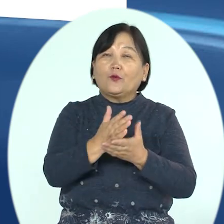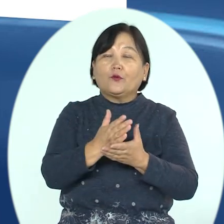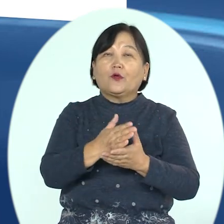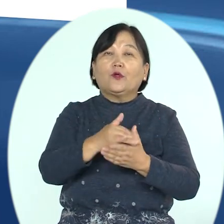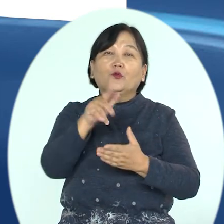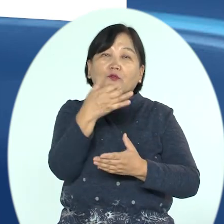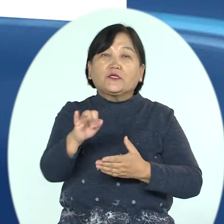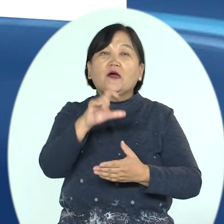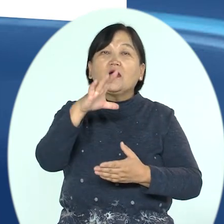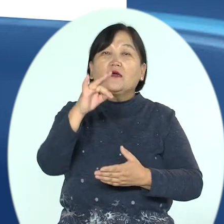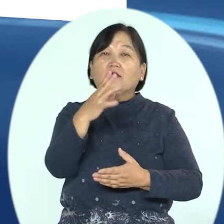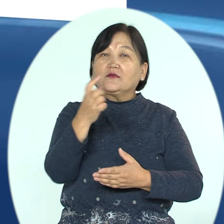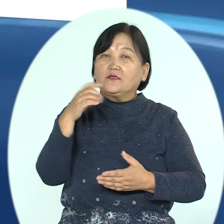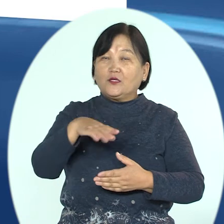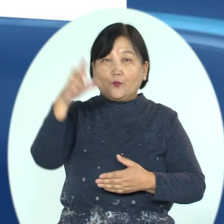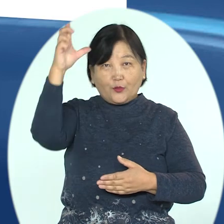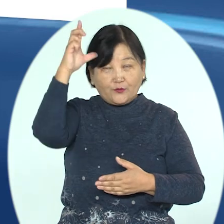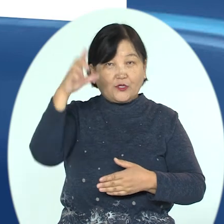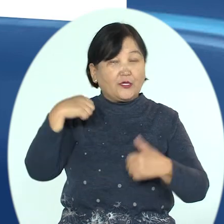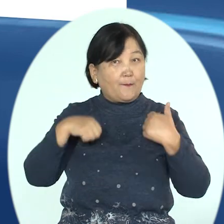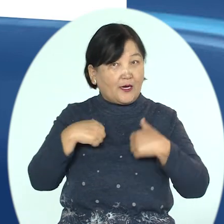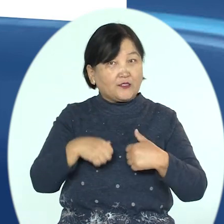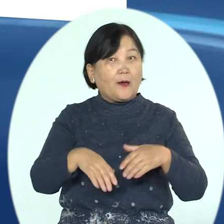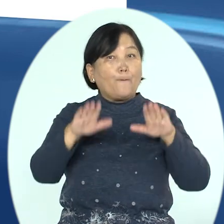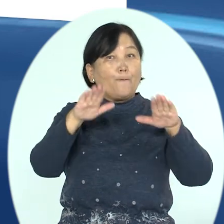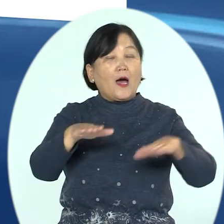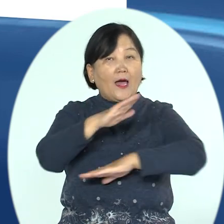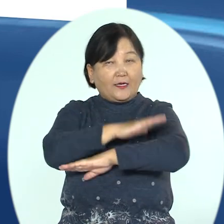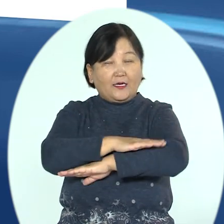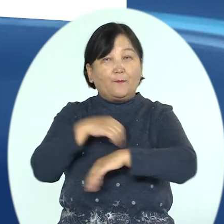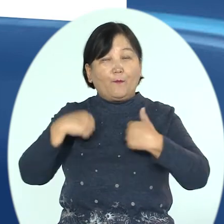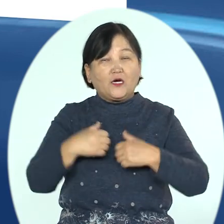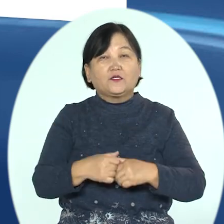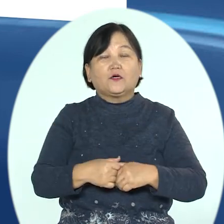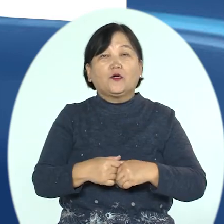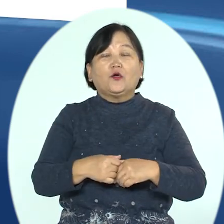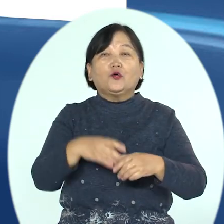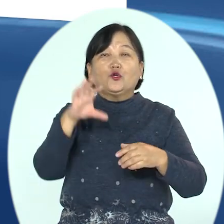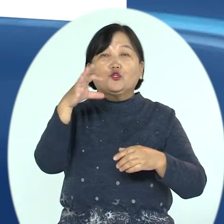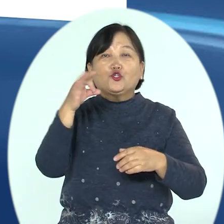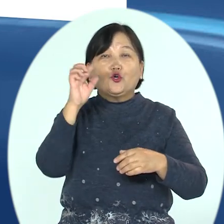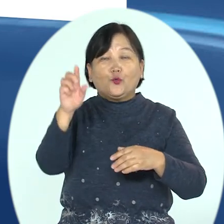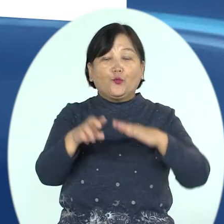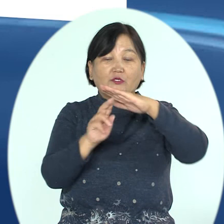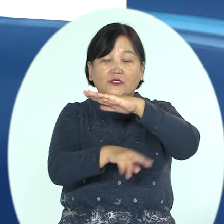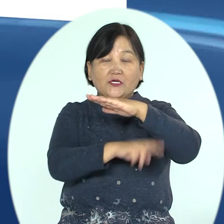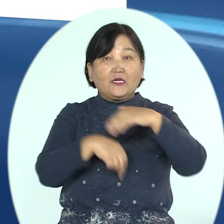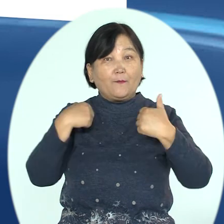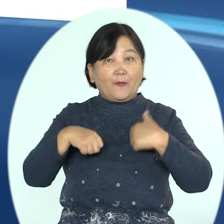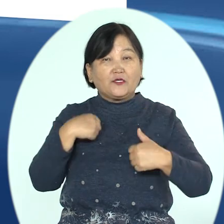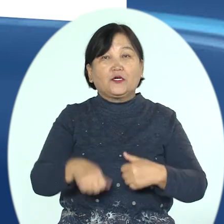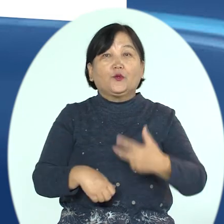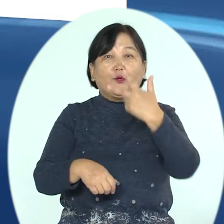тусгай хэрэгцээд боловсролын багш, бага ангийн багш, сургуулийн өмнөх боловсролын багш гэсэн ийм гурван мэрэгжил